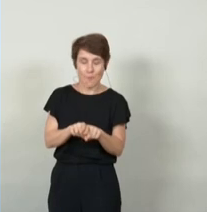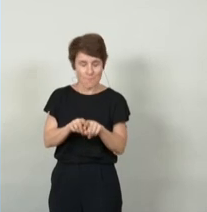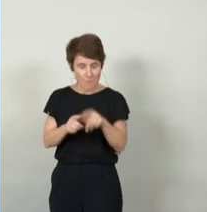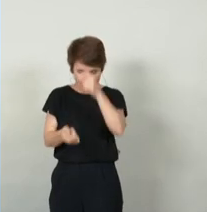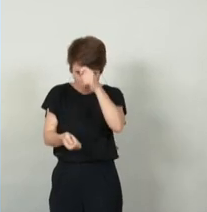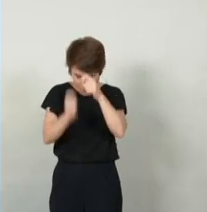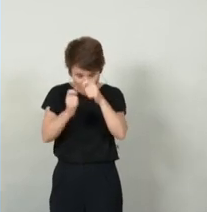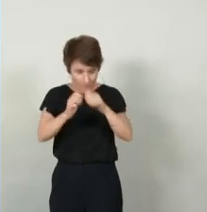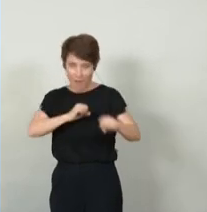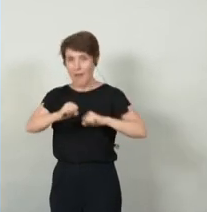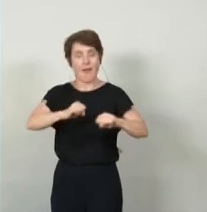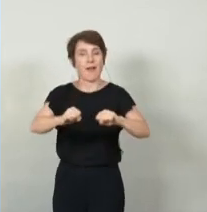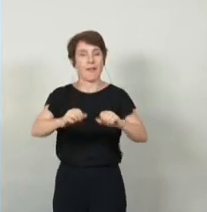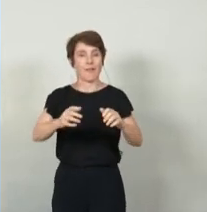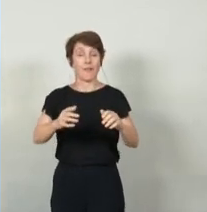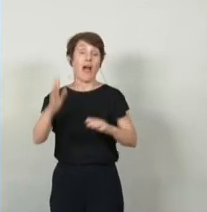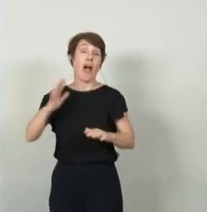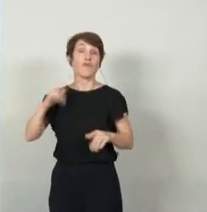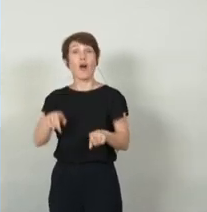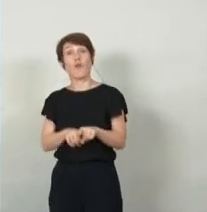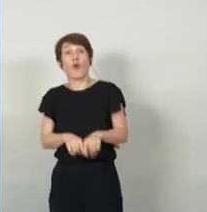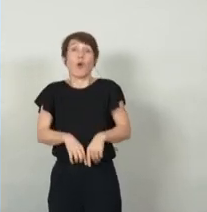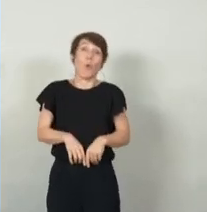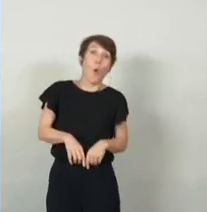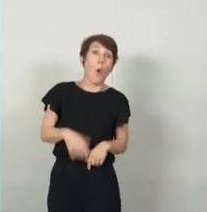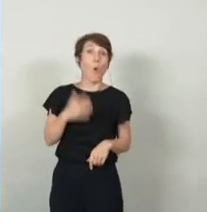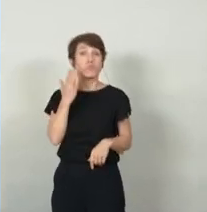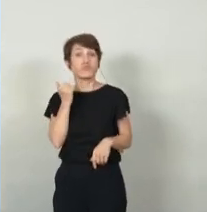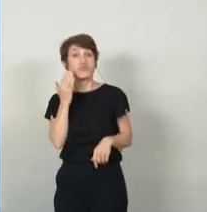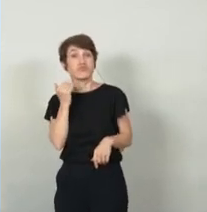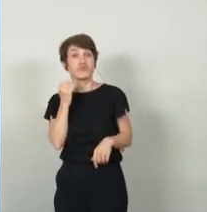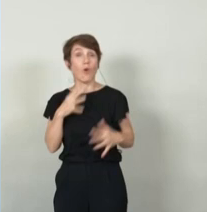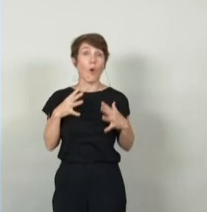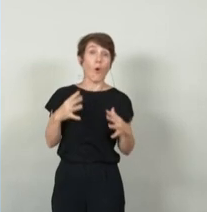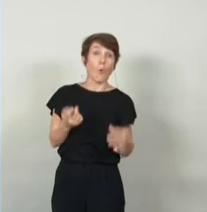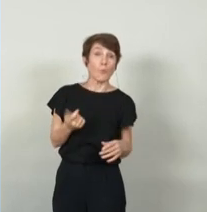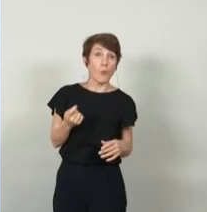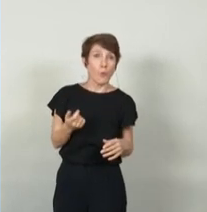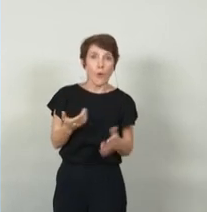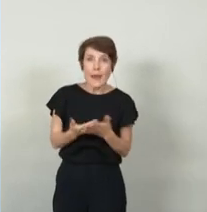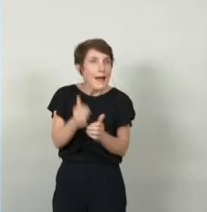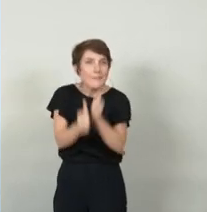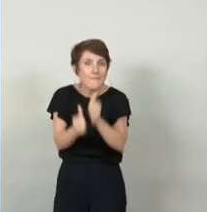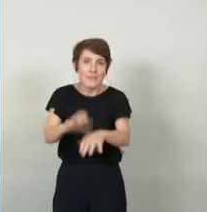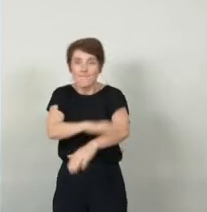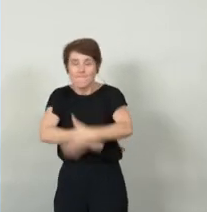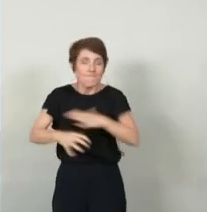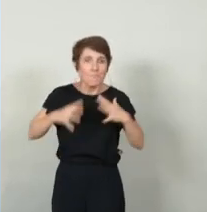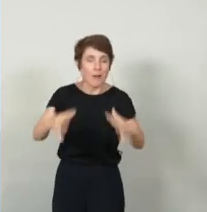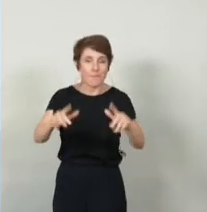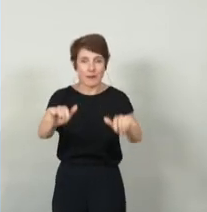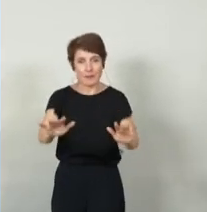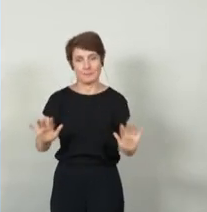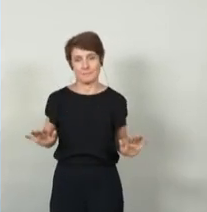des acteurs qui étaient jusqu'à présent peu sensibiliser ou peu engagé ces défis ont été aussi un moyen de réinterroger